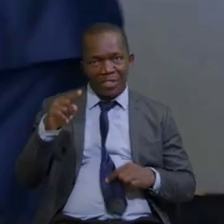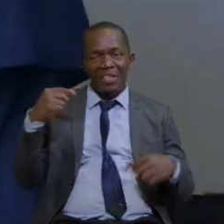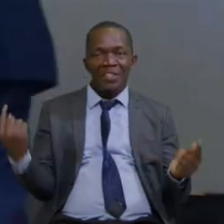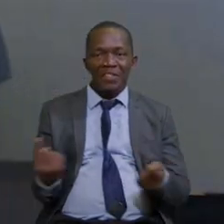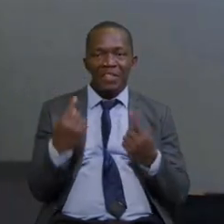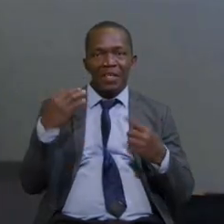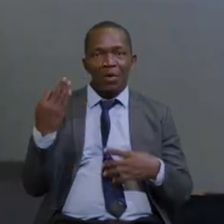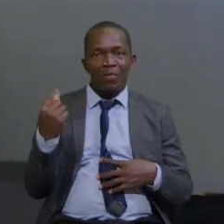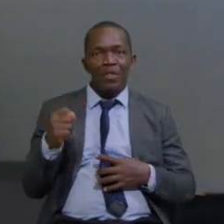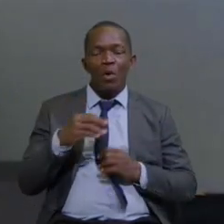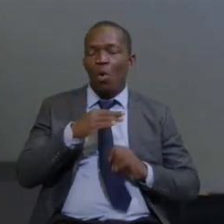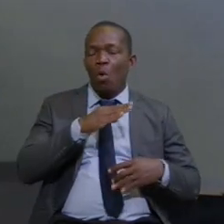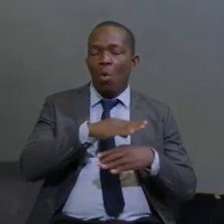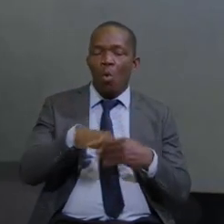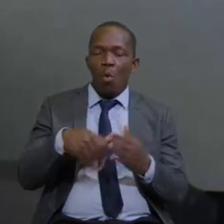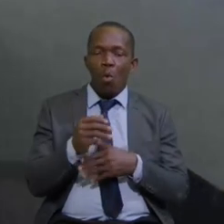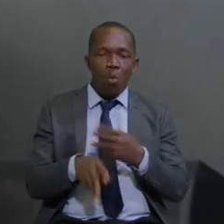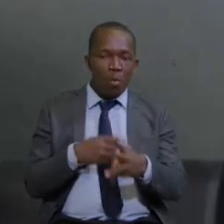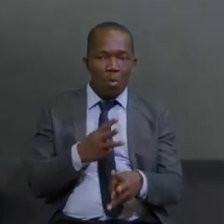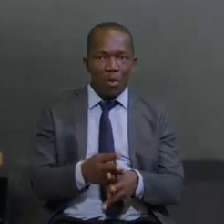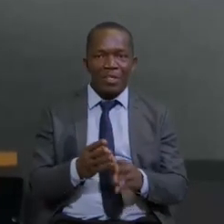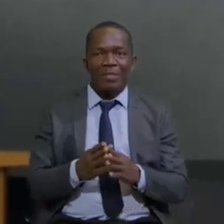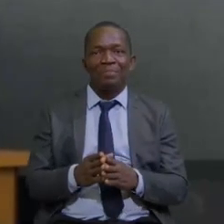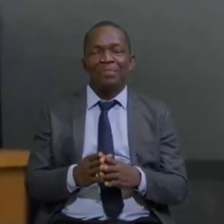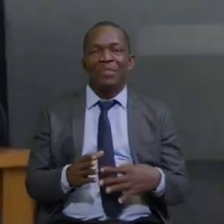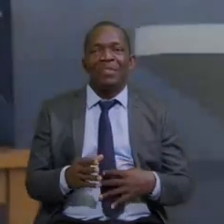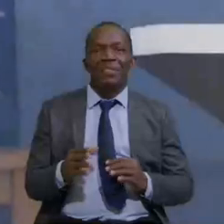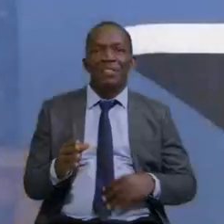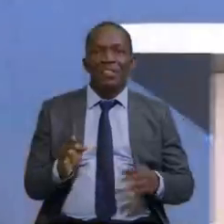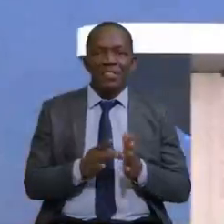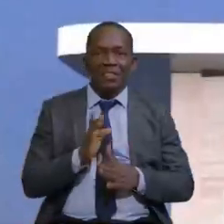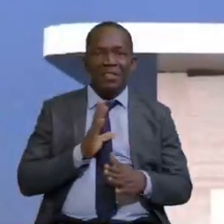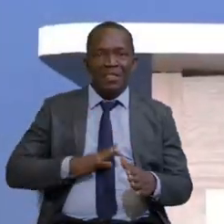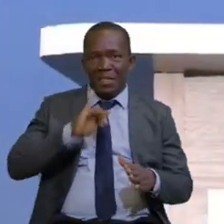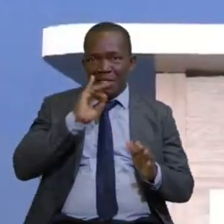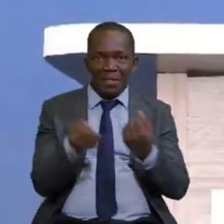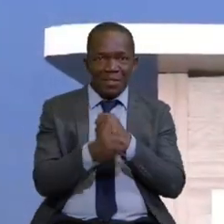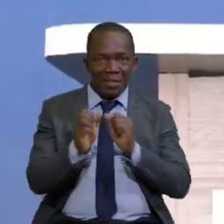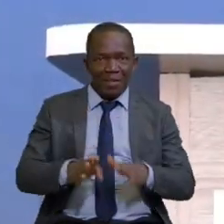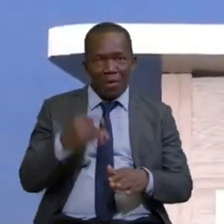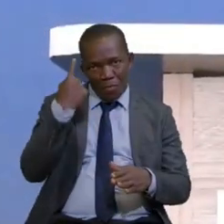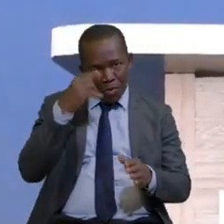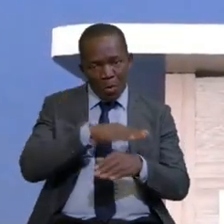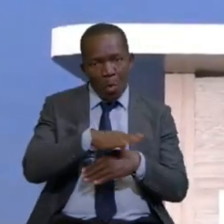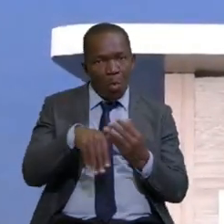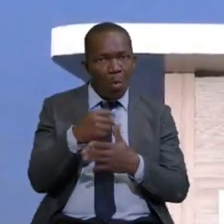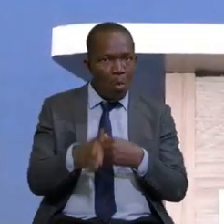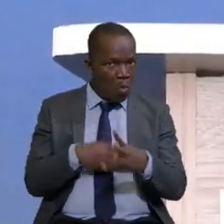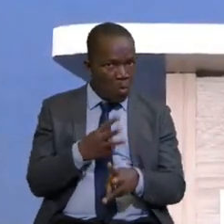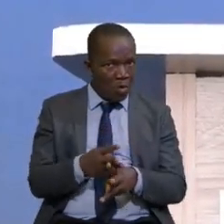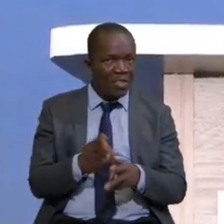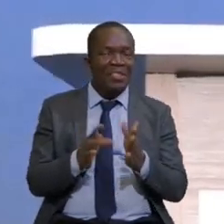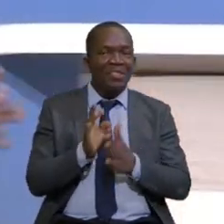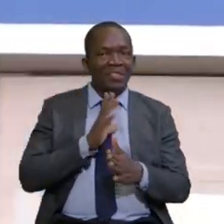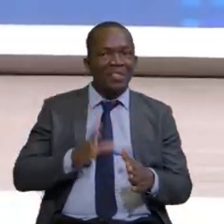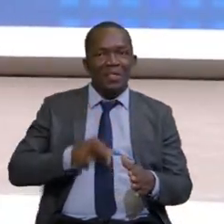entier. Il est le sauveur du monde entier. Il est la mission. Il est l'avocat du. Il est la victime expiatoire